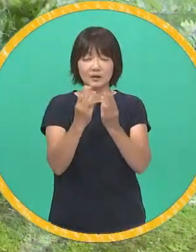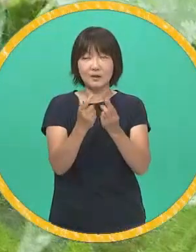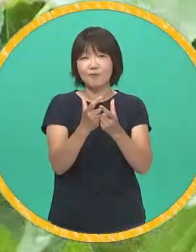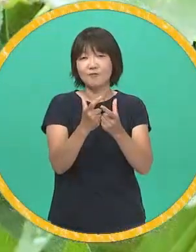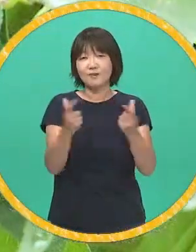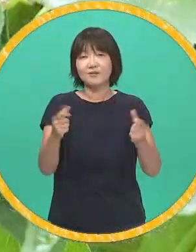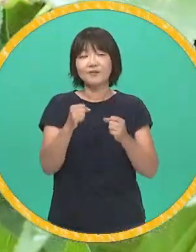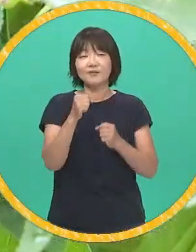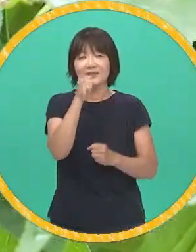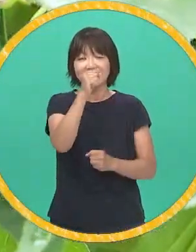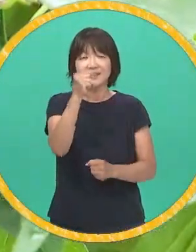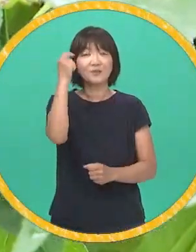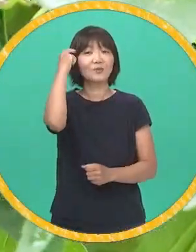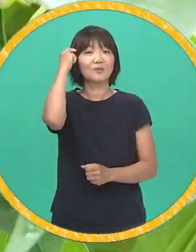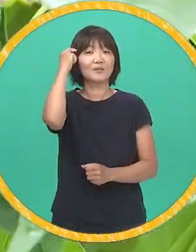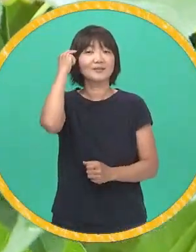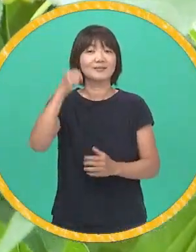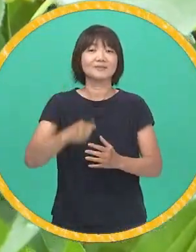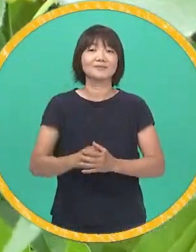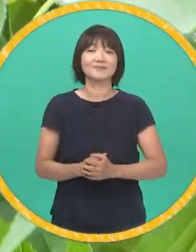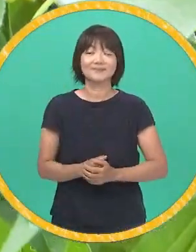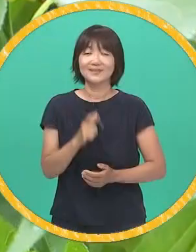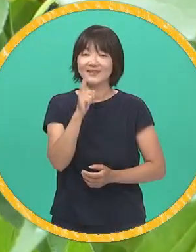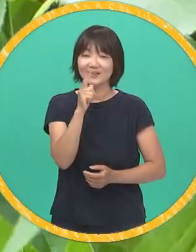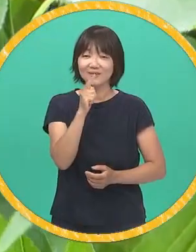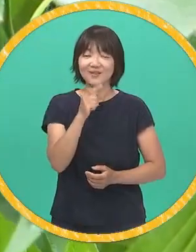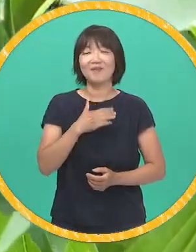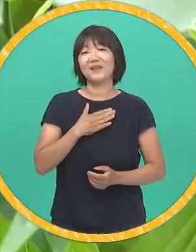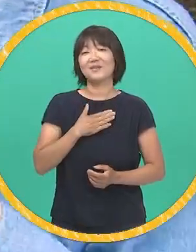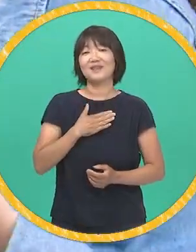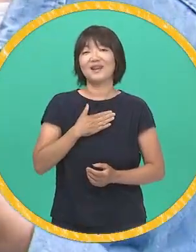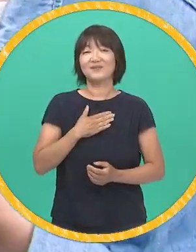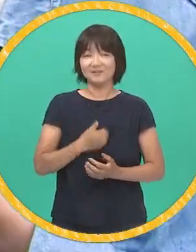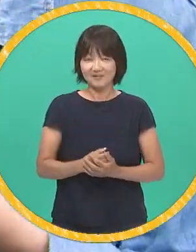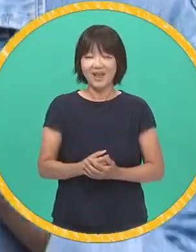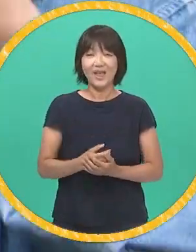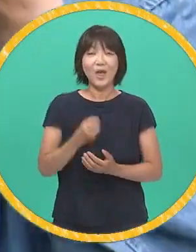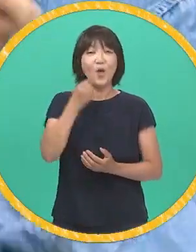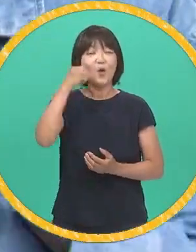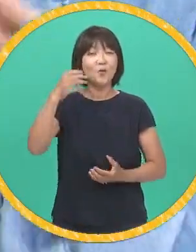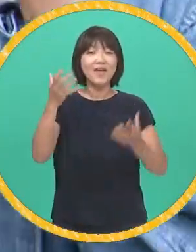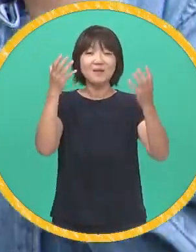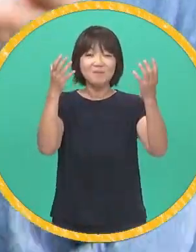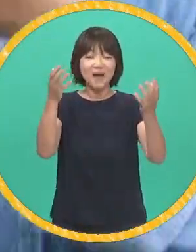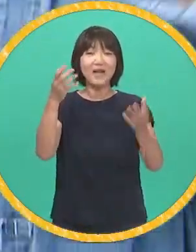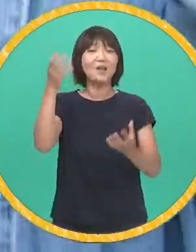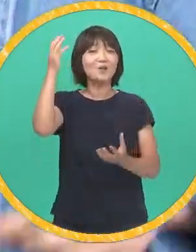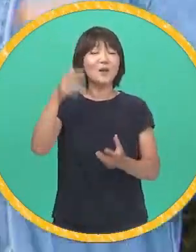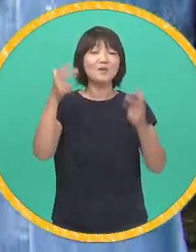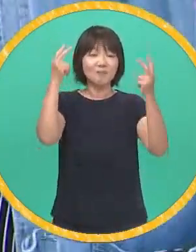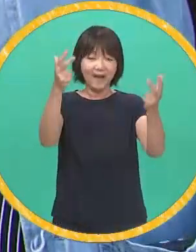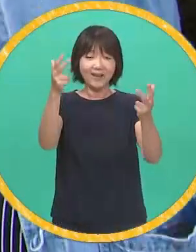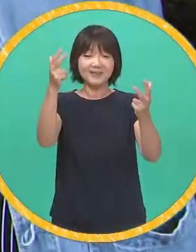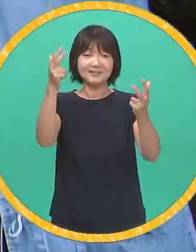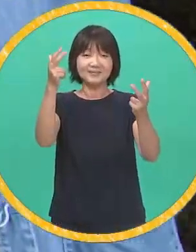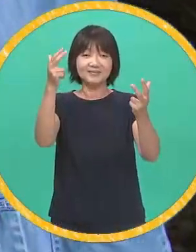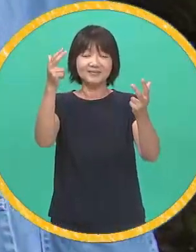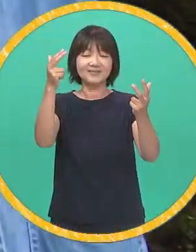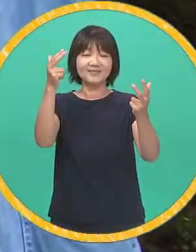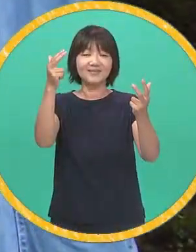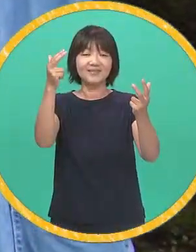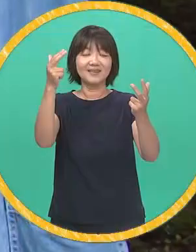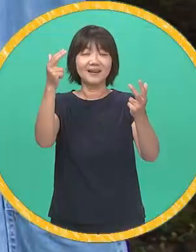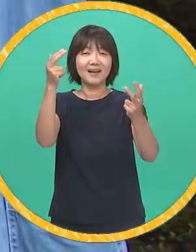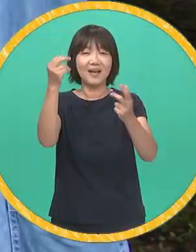なるといいなというふうに思っていますお肌を買いましたということで梅井 by 夢いっぱい